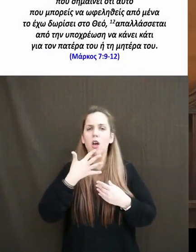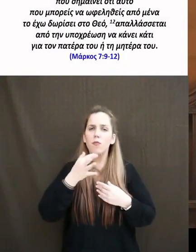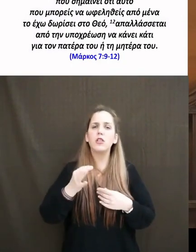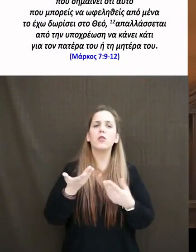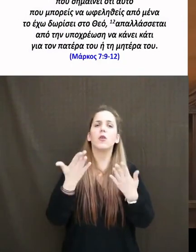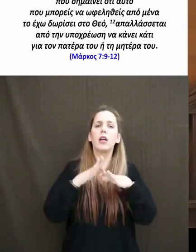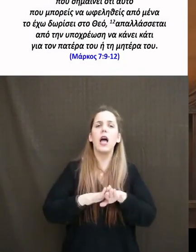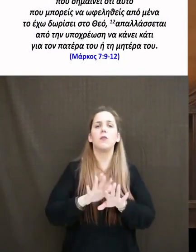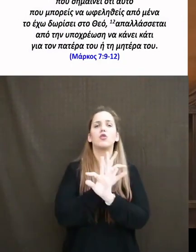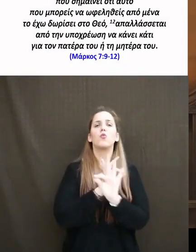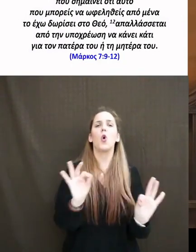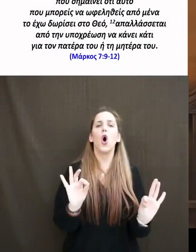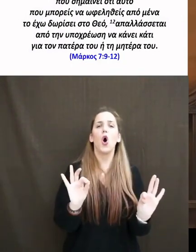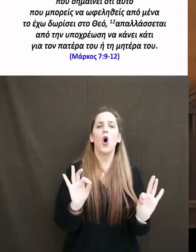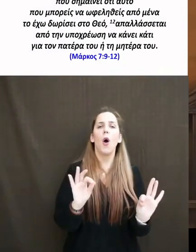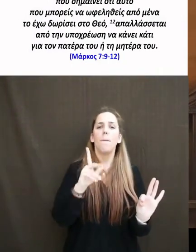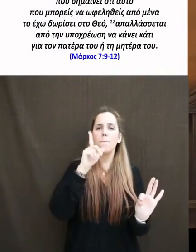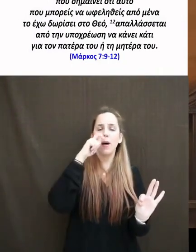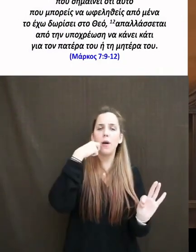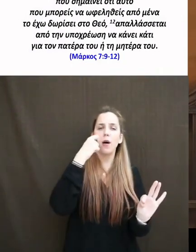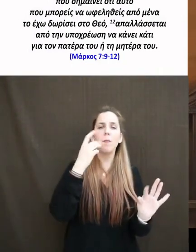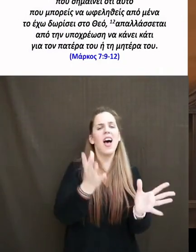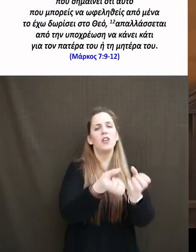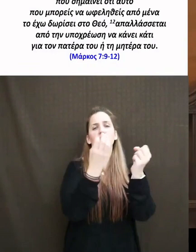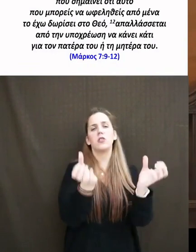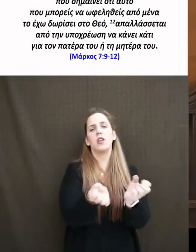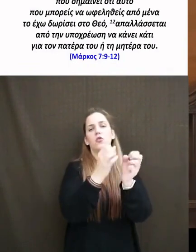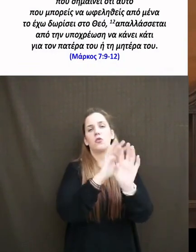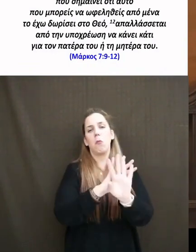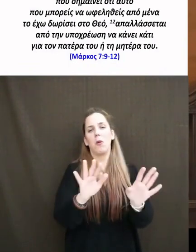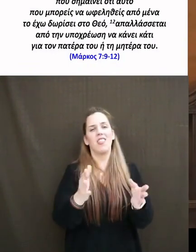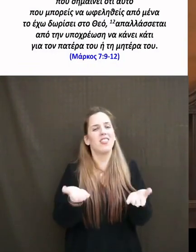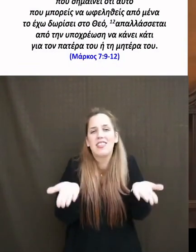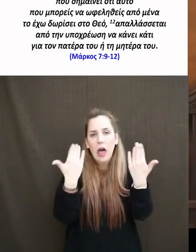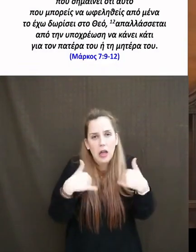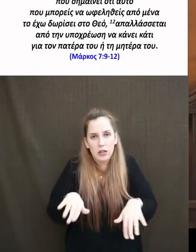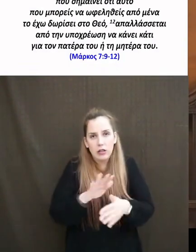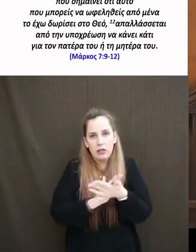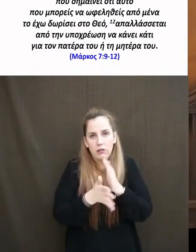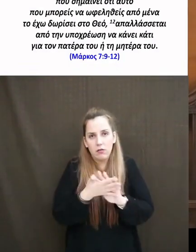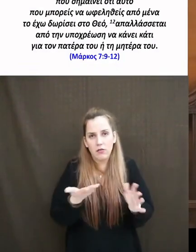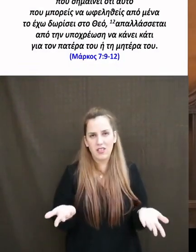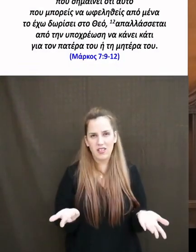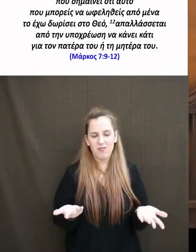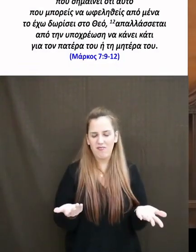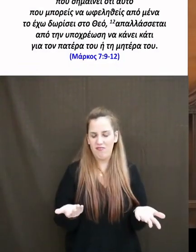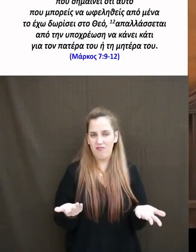να το διατηρήσουμε. Ακόμα και να στραμπουλήξουμε την αλήθεια, όπως τη θέλει ο Θεός.